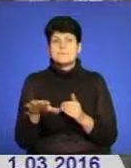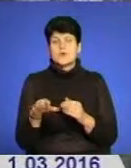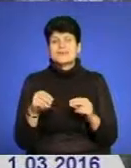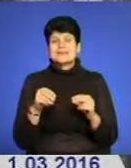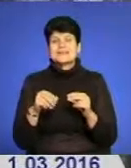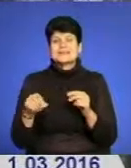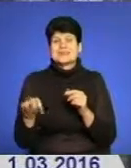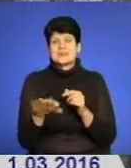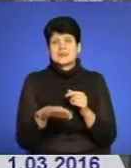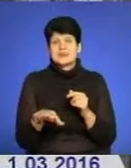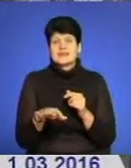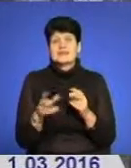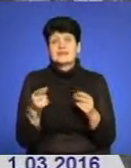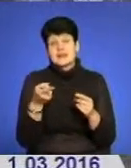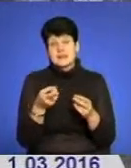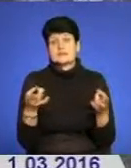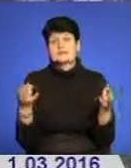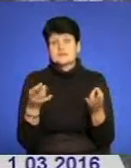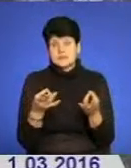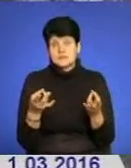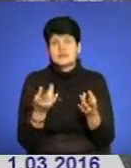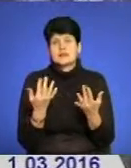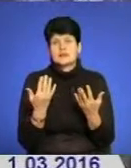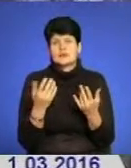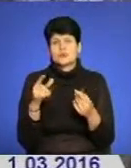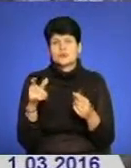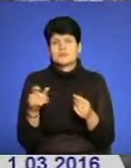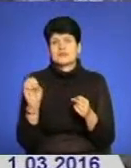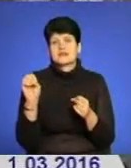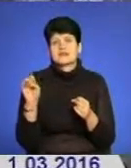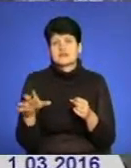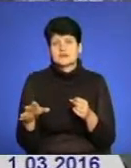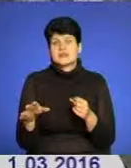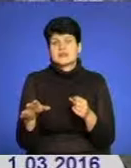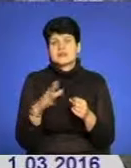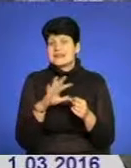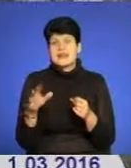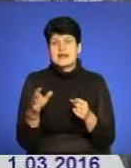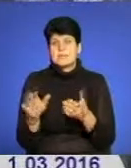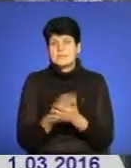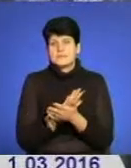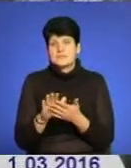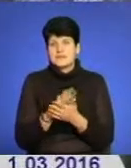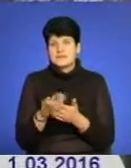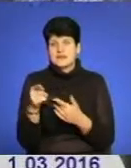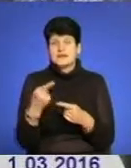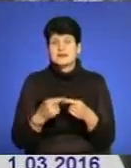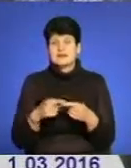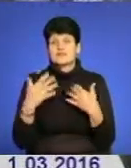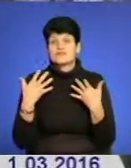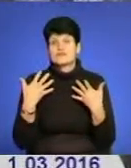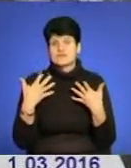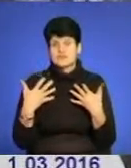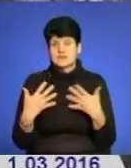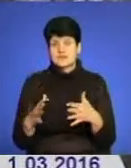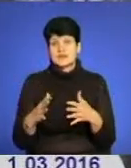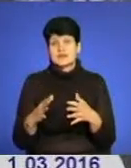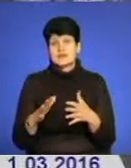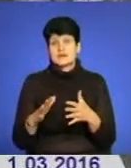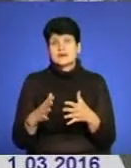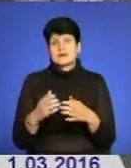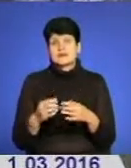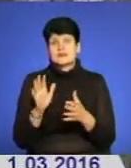земельної ділянки, на якій варто декільком людям кинути папірчик і вчасно не підняти комунальникам, і це вже твориться так зване стихійне